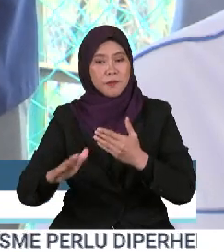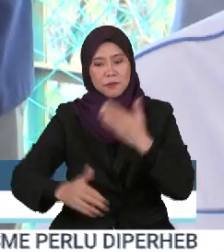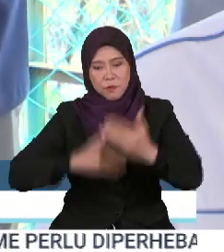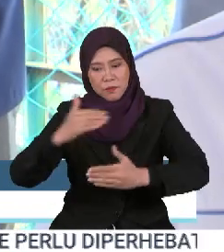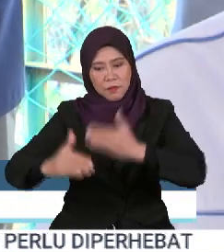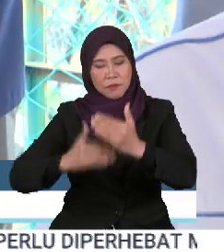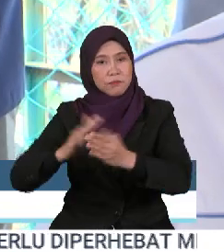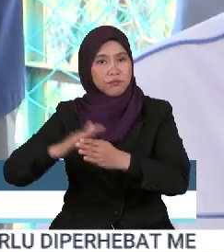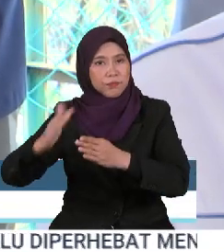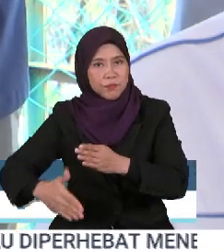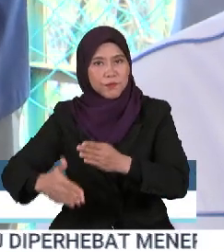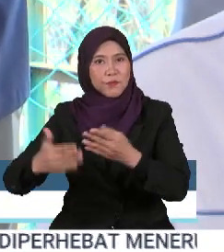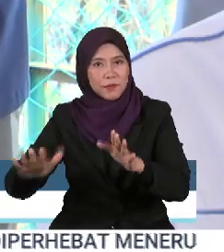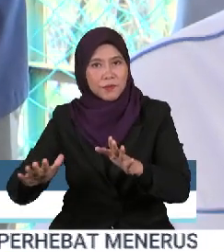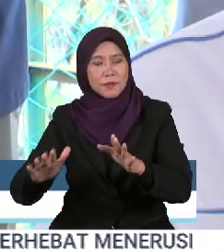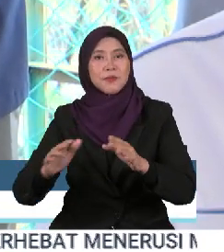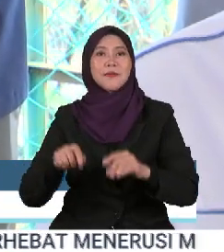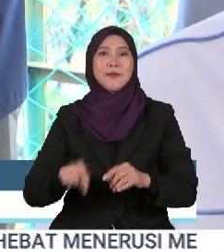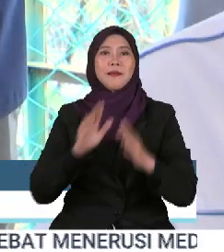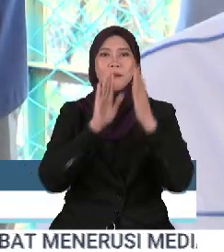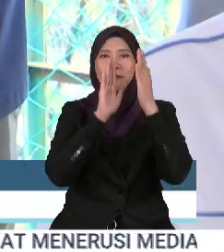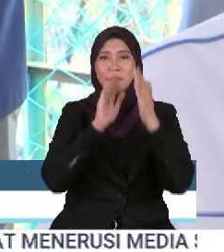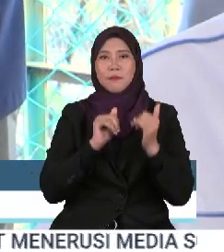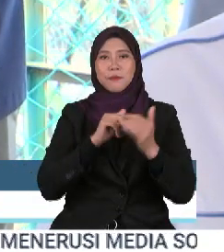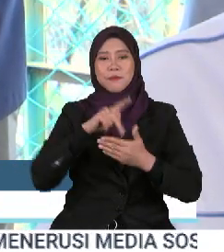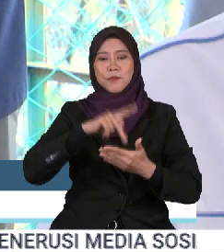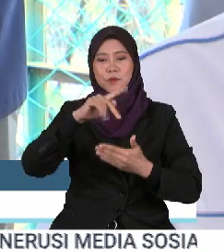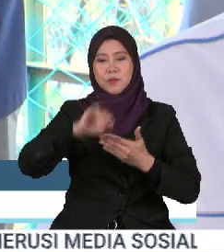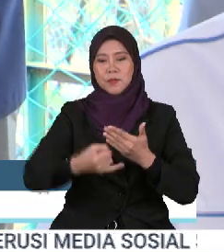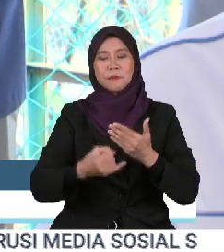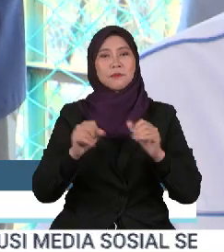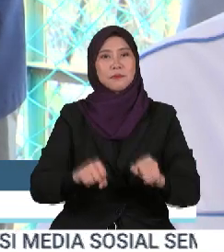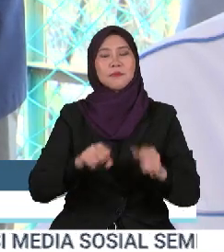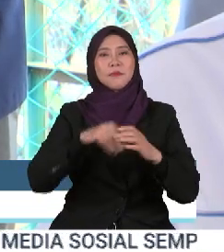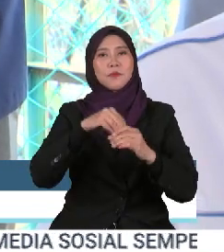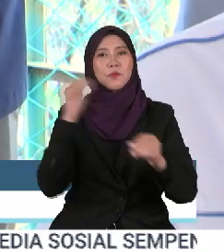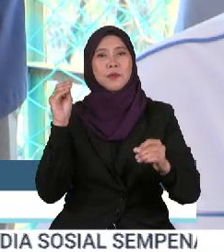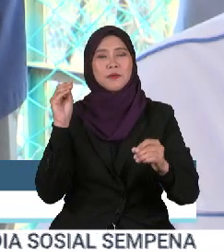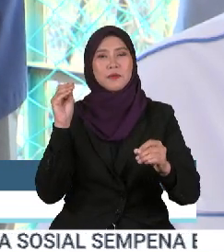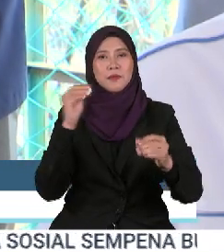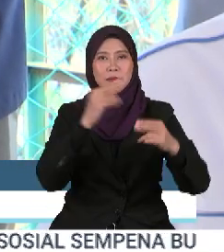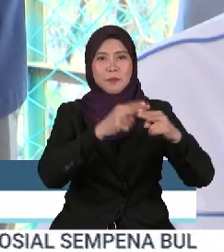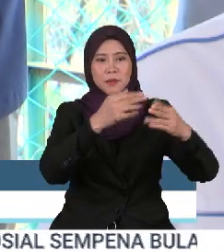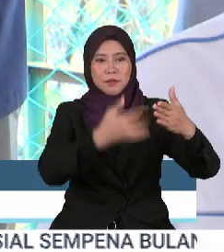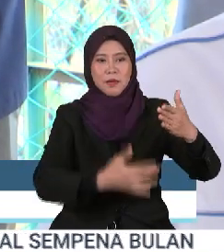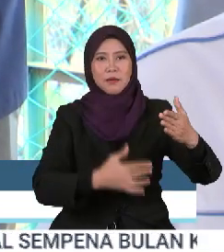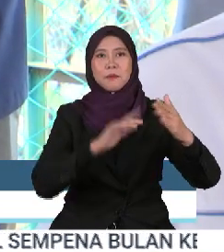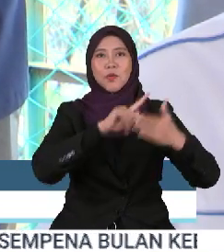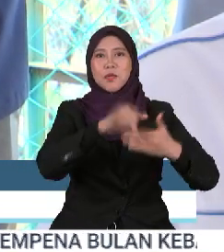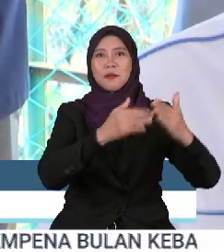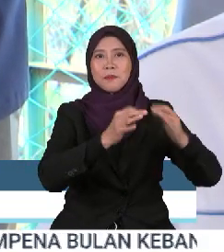itu semua selesai kita mengharapkan agar proyek ini dapat dikeluarkan daripada senar Project